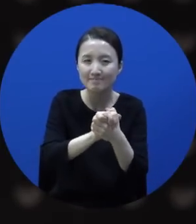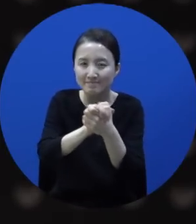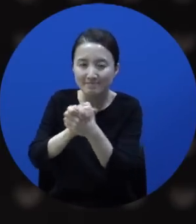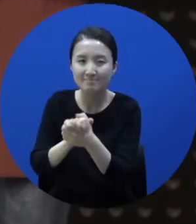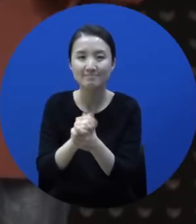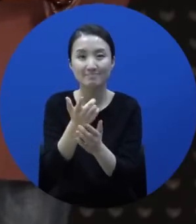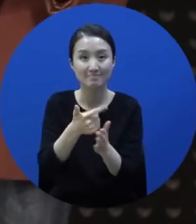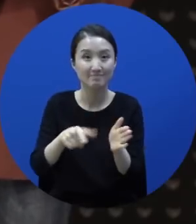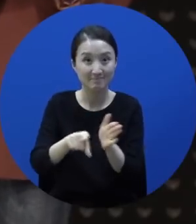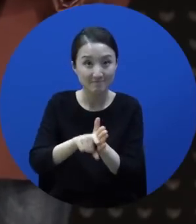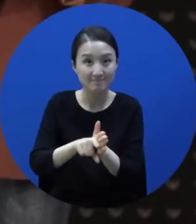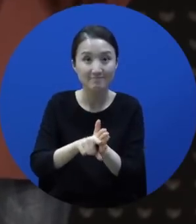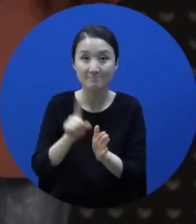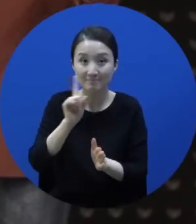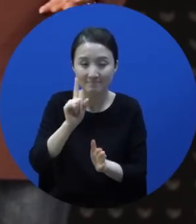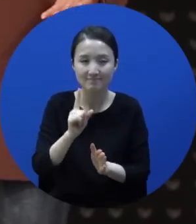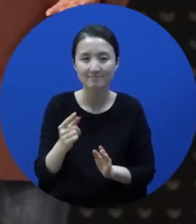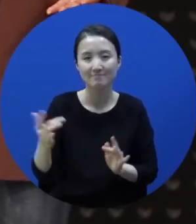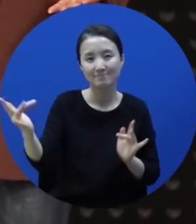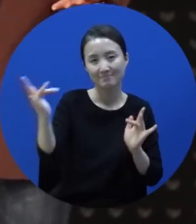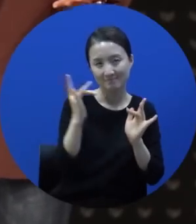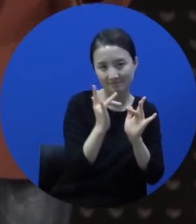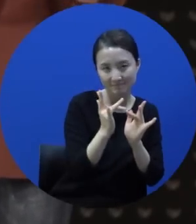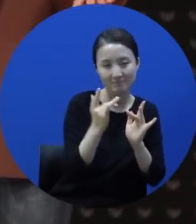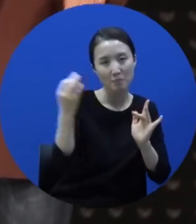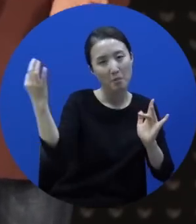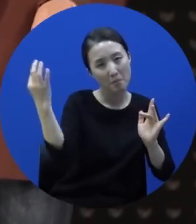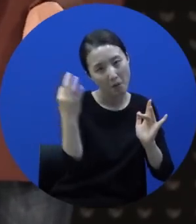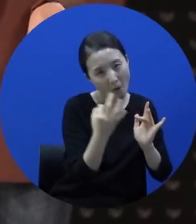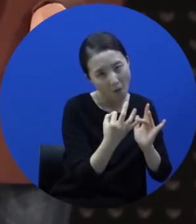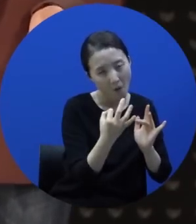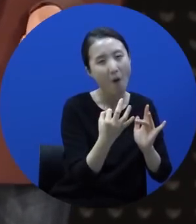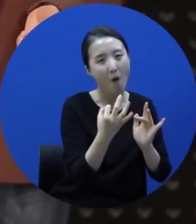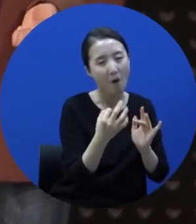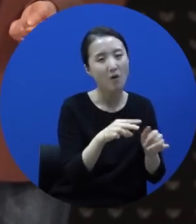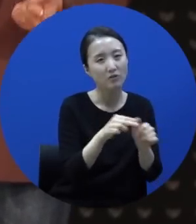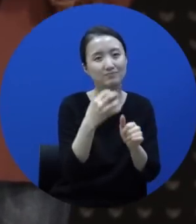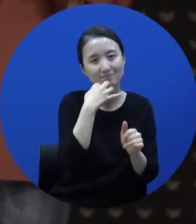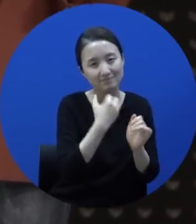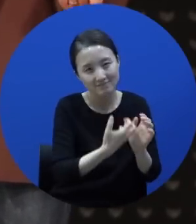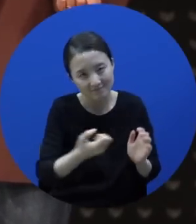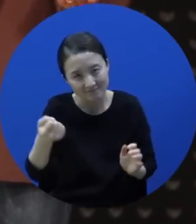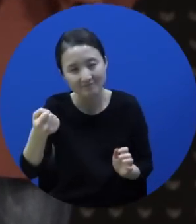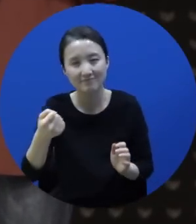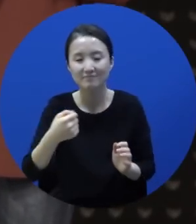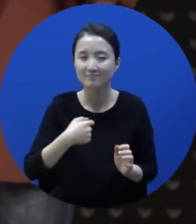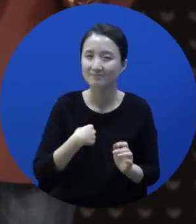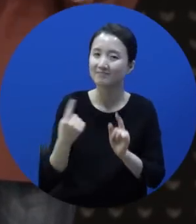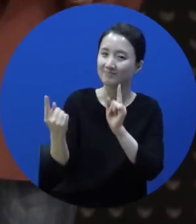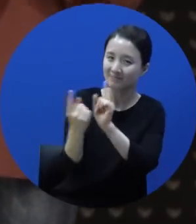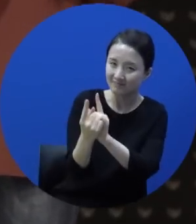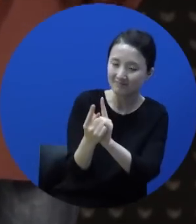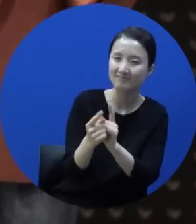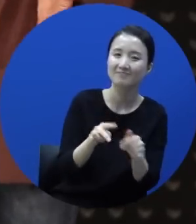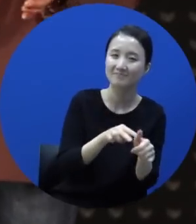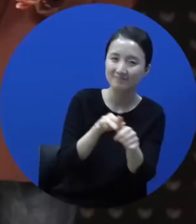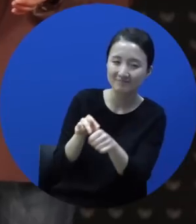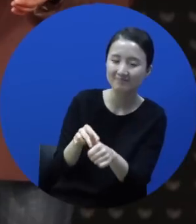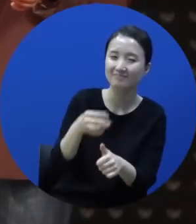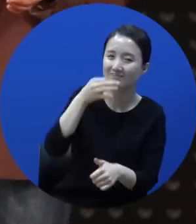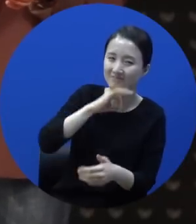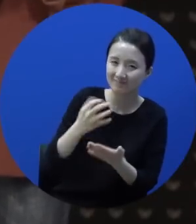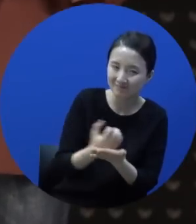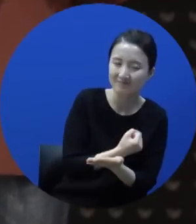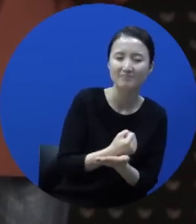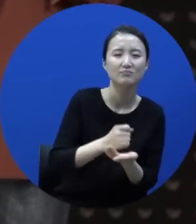위해서는 오시는 분들에게 돌려주는 것들이 반드시 필요하다고 생각을 했고 그래서 제가 하고 있는 모임이나 행사 같은